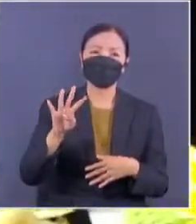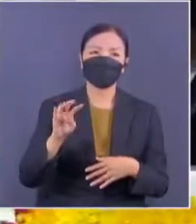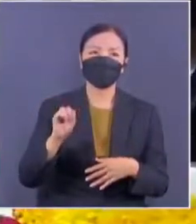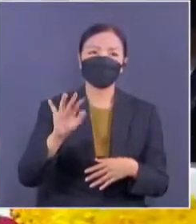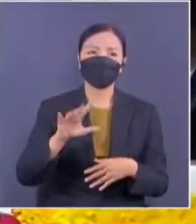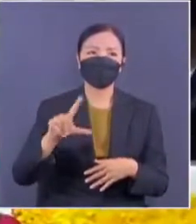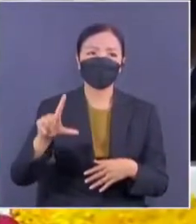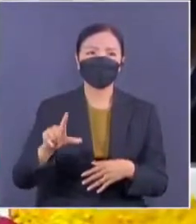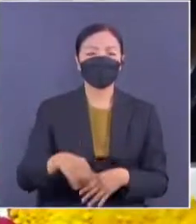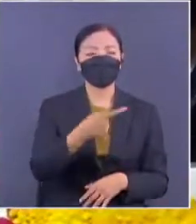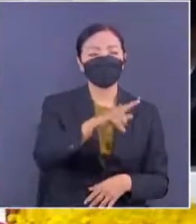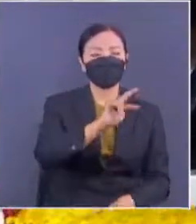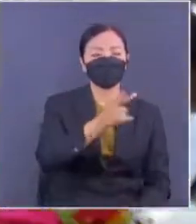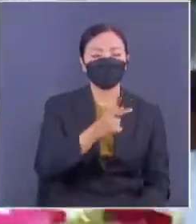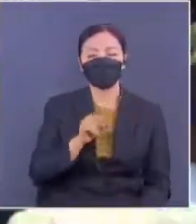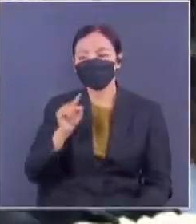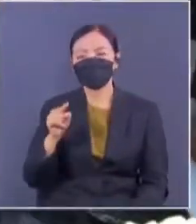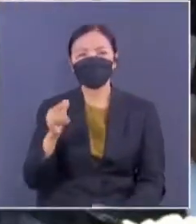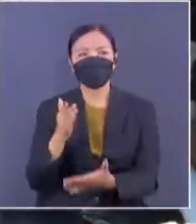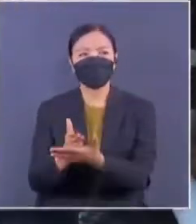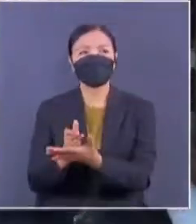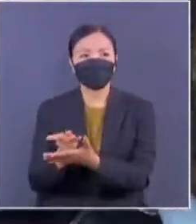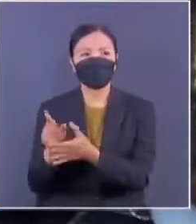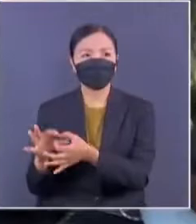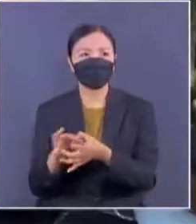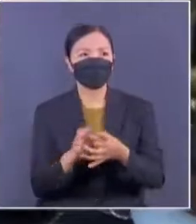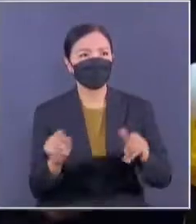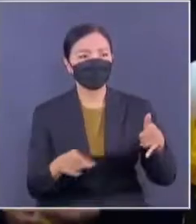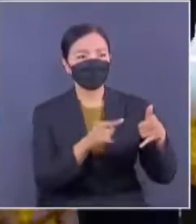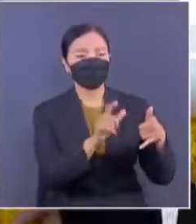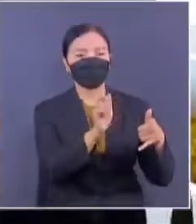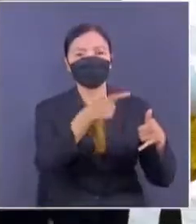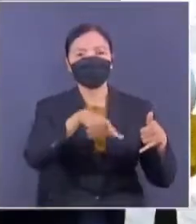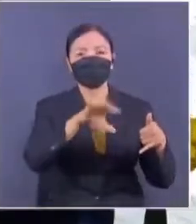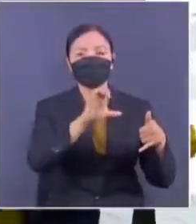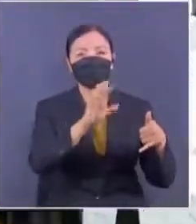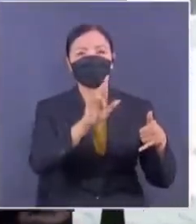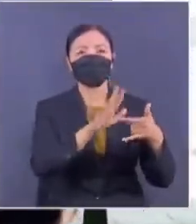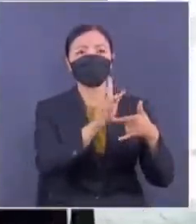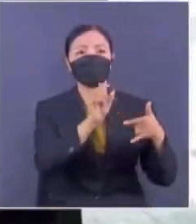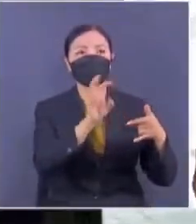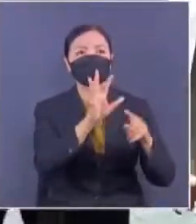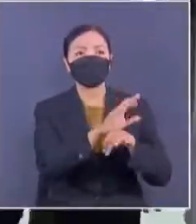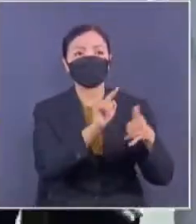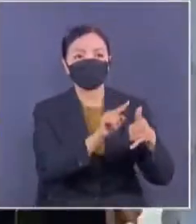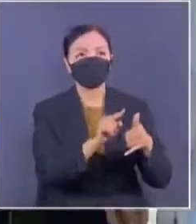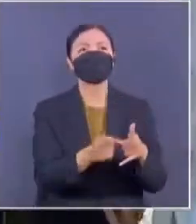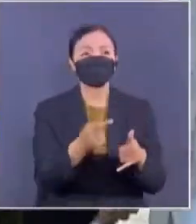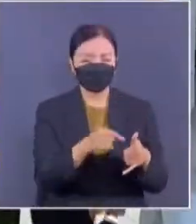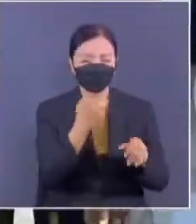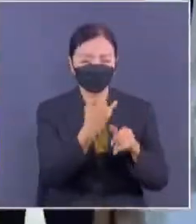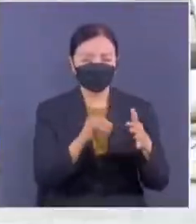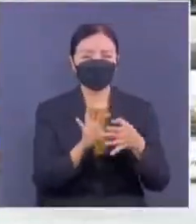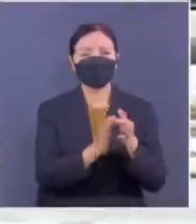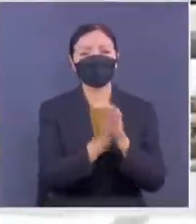มีคำสั่งอายัดไว้ชั่วคราวเพราะว่าเป็นทรัพย์สินที่เกี่ยวโยงกับนายอภิรักษ์ CEO Forex 3D ผู้ต้องหาคดีแชร์ลูกโซ่ค่ะ